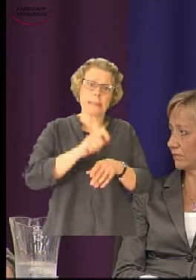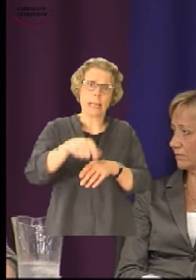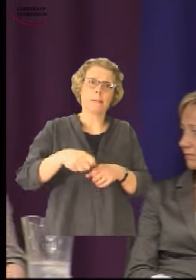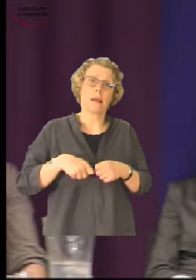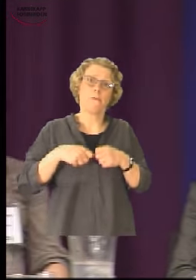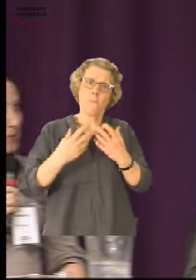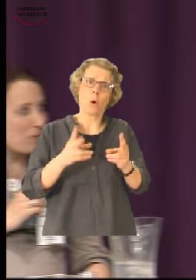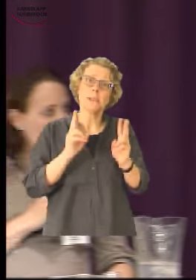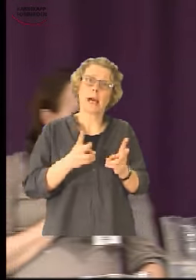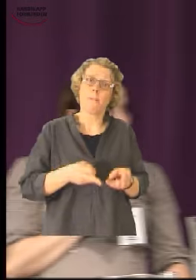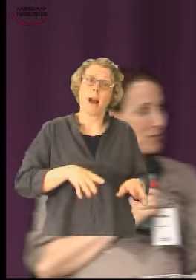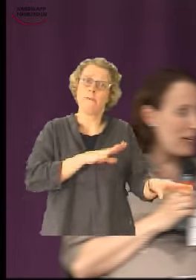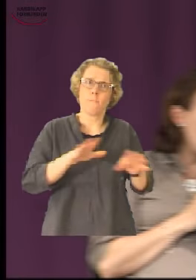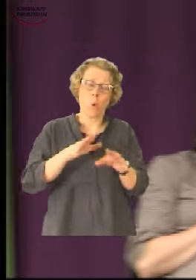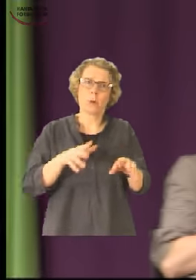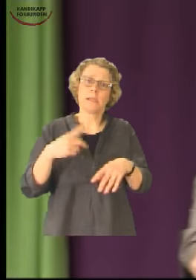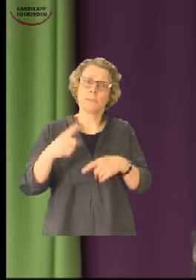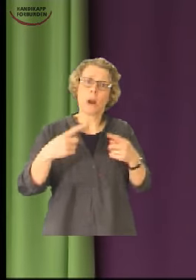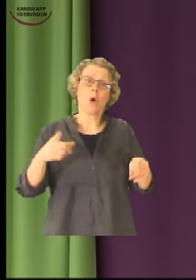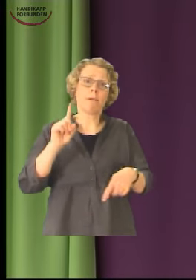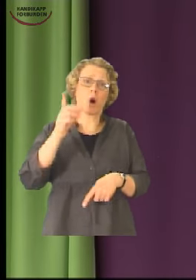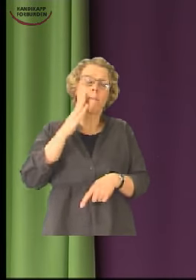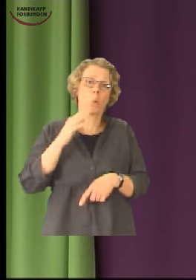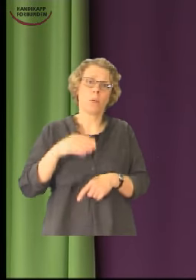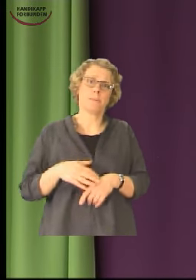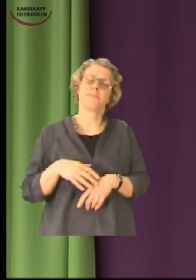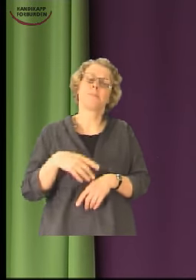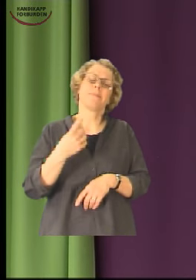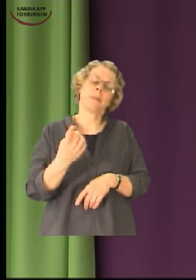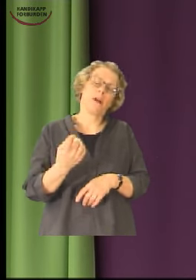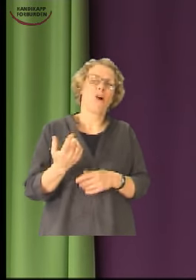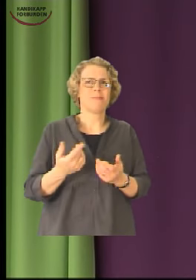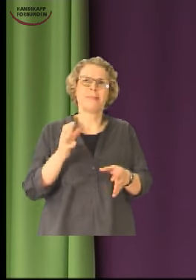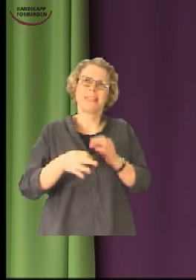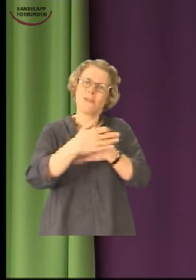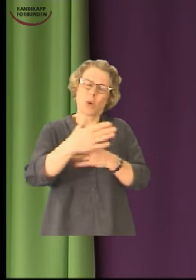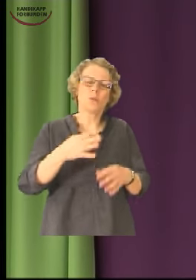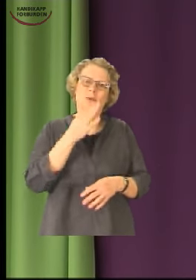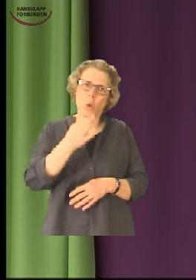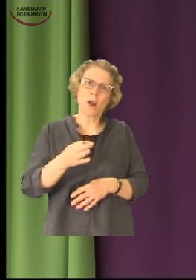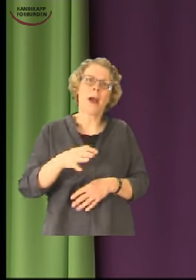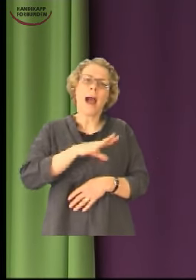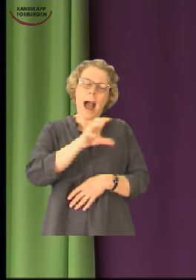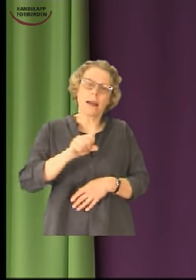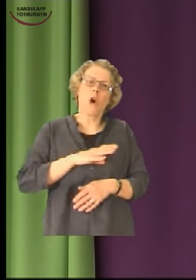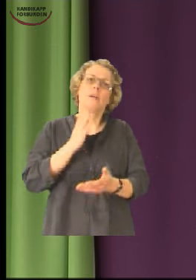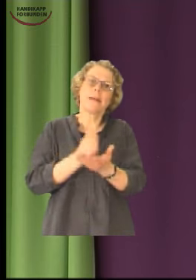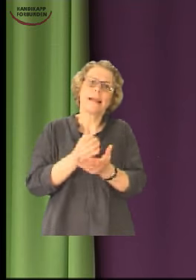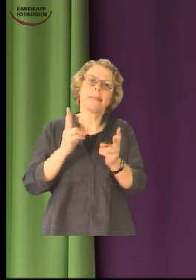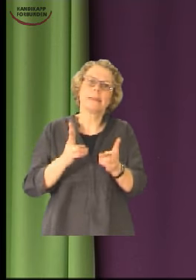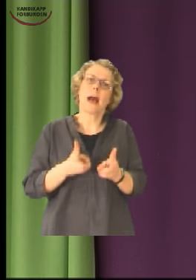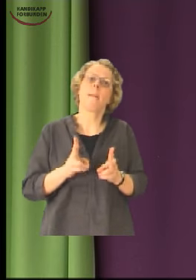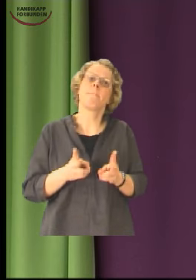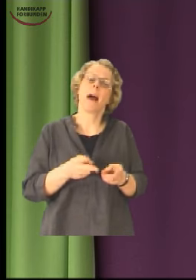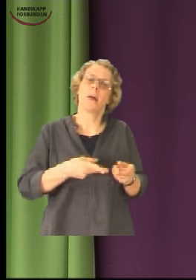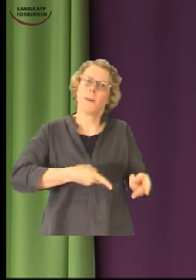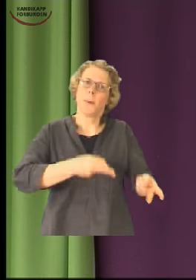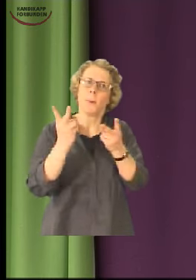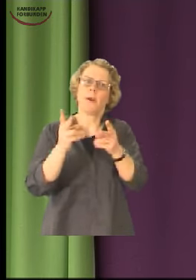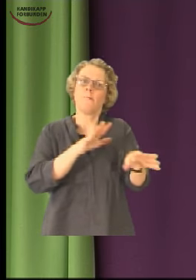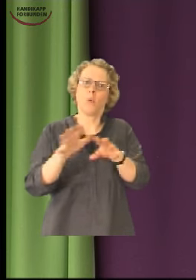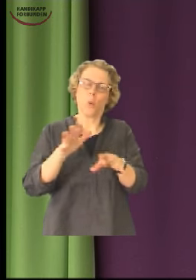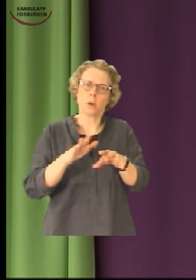det är en definitionsfråga. Det är ju väldigt svårt att svara på. Man kan säga så här, alla har rätt till en likvärdig vård. Det är precis som alla har rätt till en